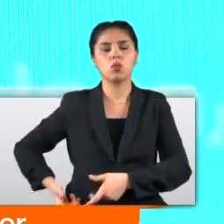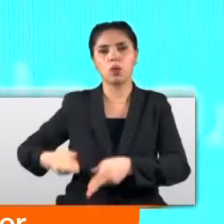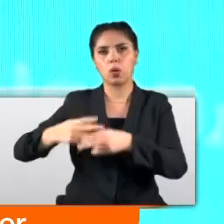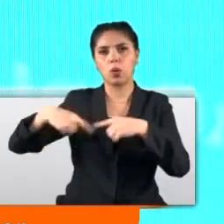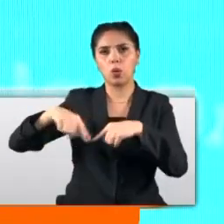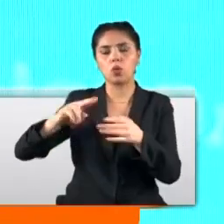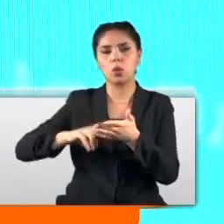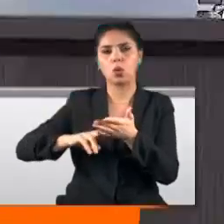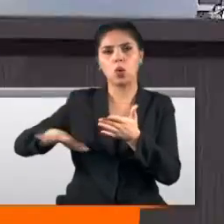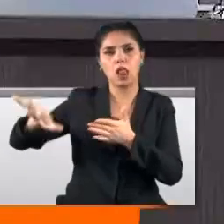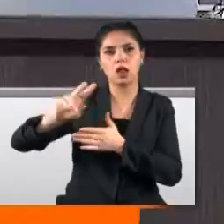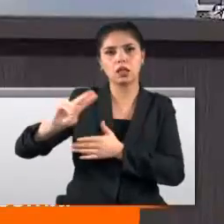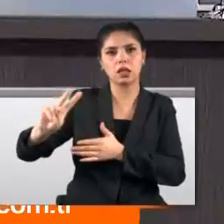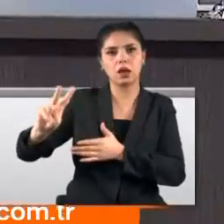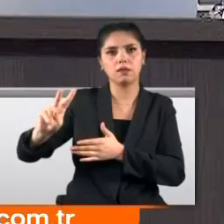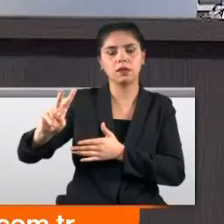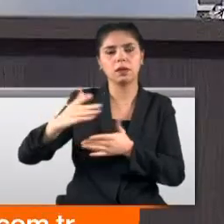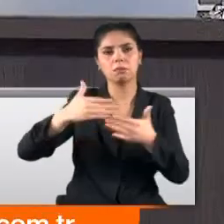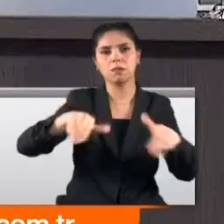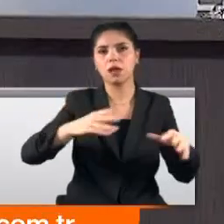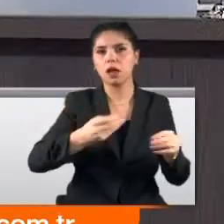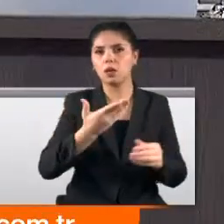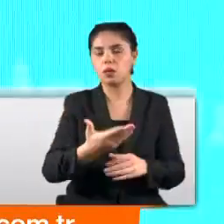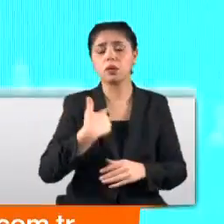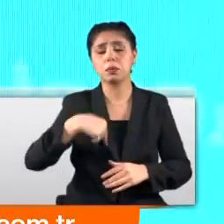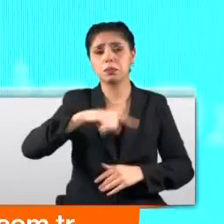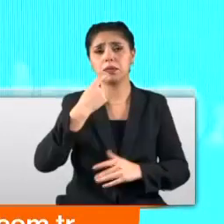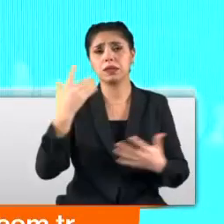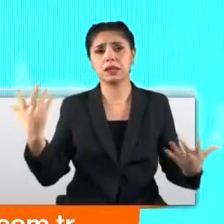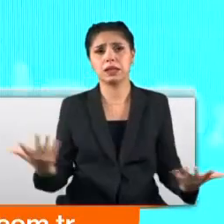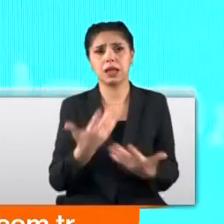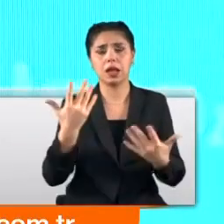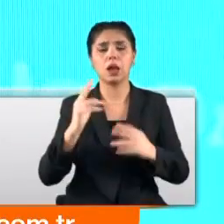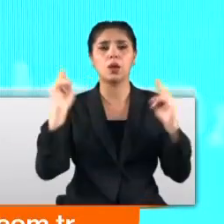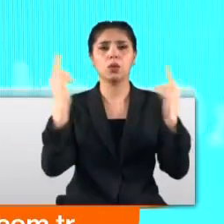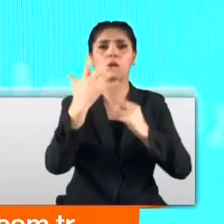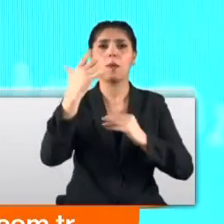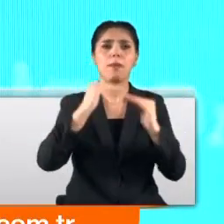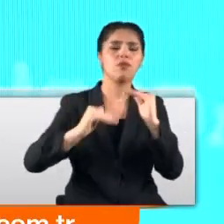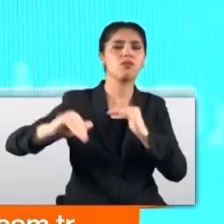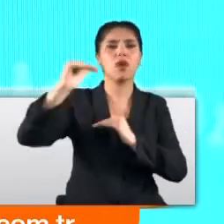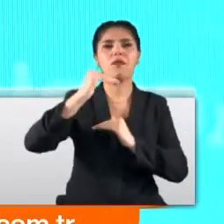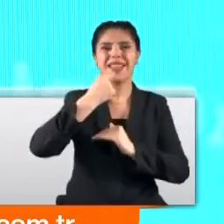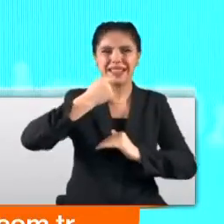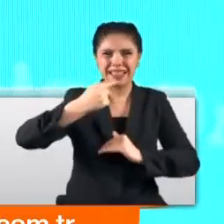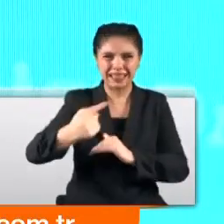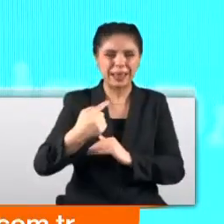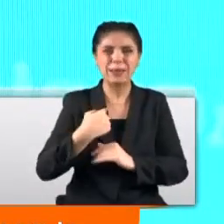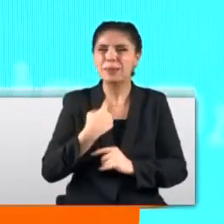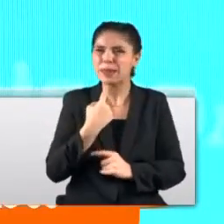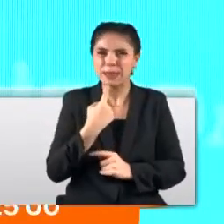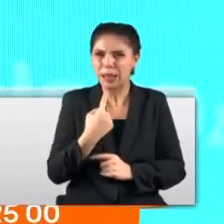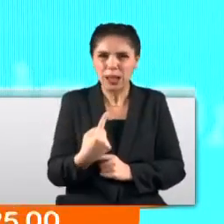üyeleri tarafından sabote edild bizim yıllardır dünya Beşen büyüktür diyerek ifade